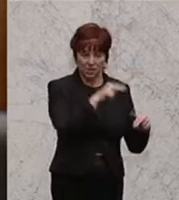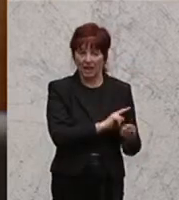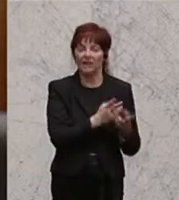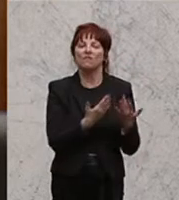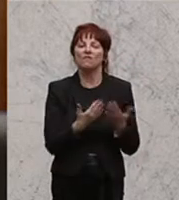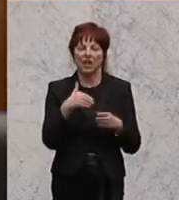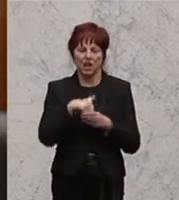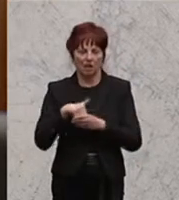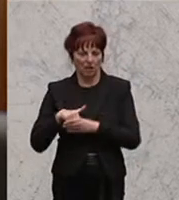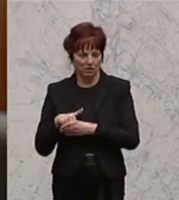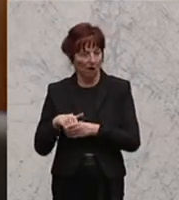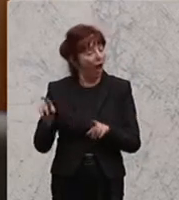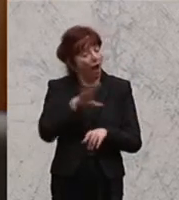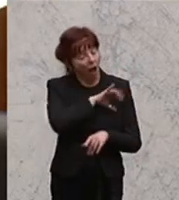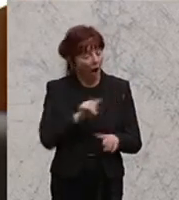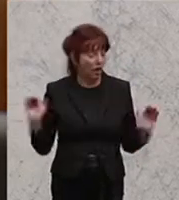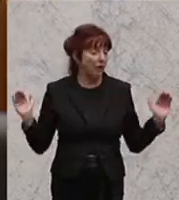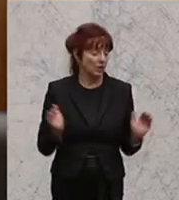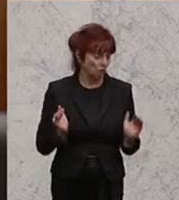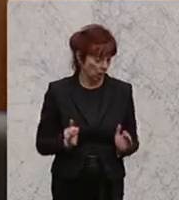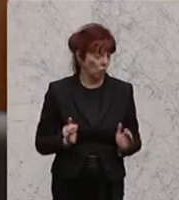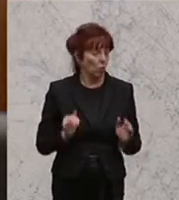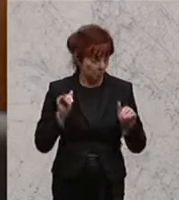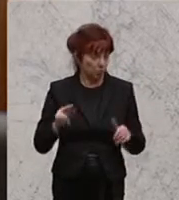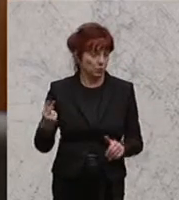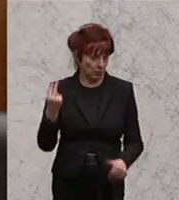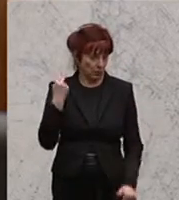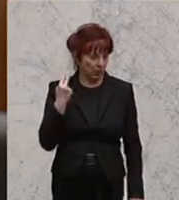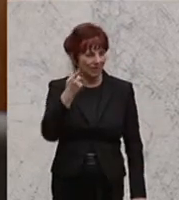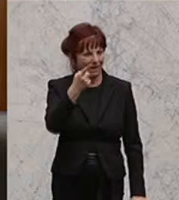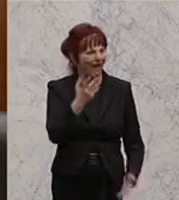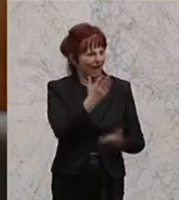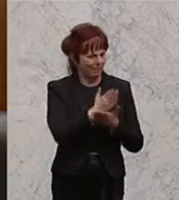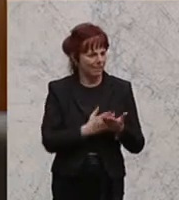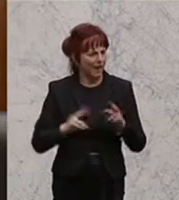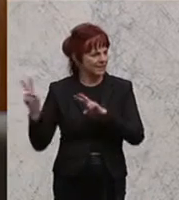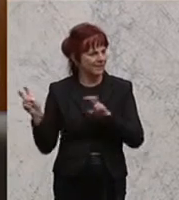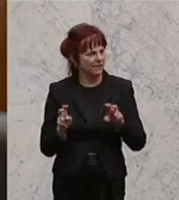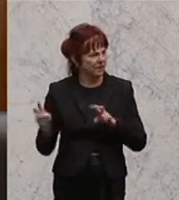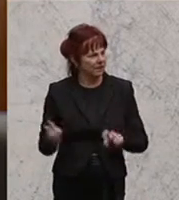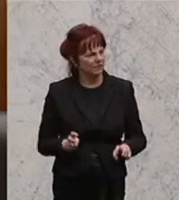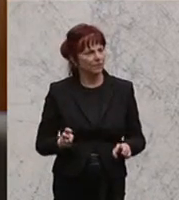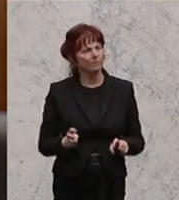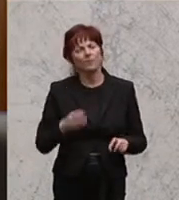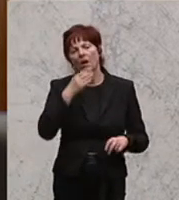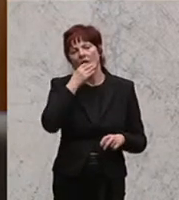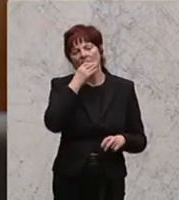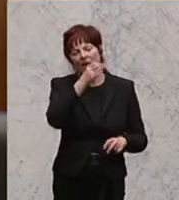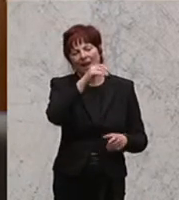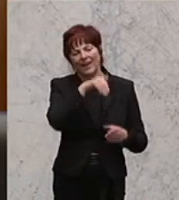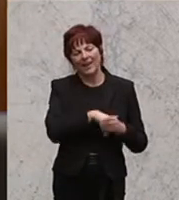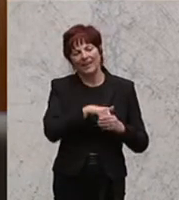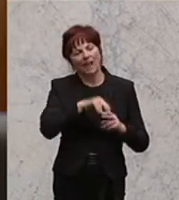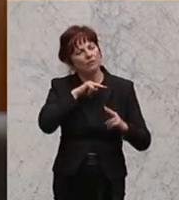den Einschränkungen, die da auch drinnen stehen, einen Teil haben Sie zitiert, also da steht dann, was die Frage des Inhalts solcher